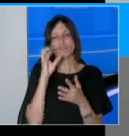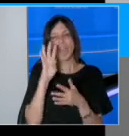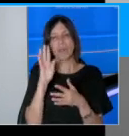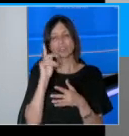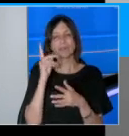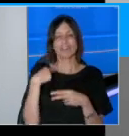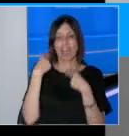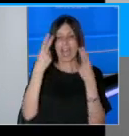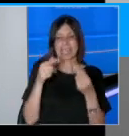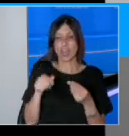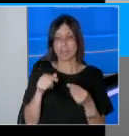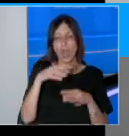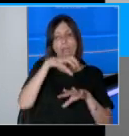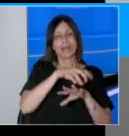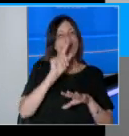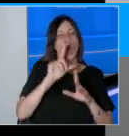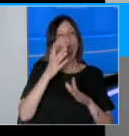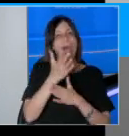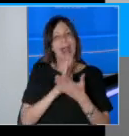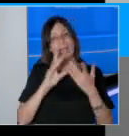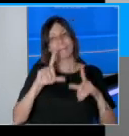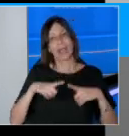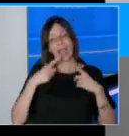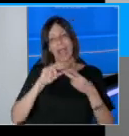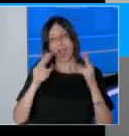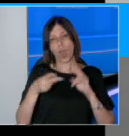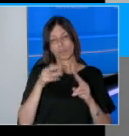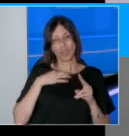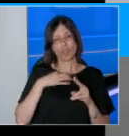אחרי שחזרנו לכאן, הר הבית לא יהיה חלק מעולמנו, ושכל ילד